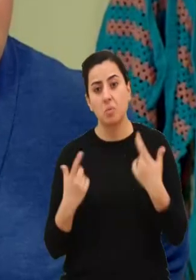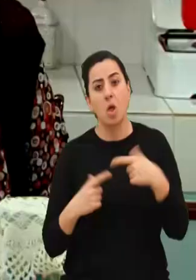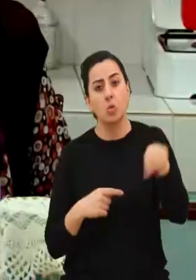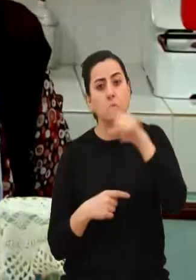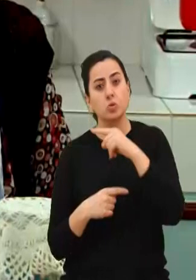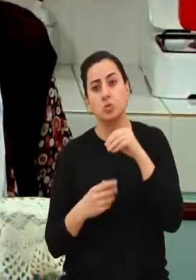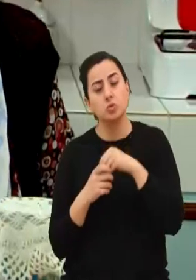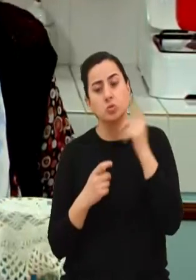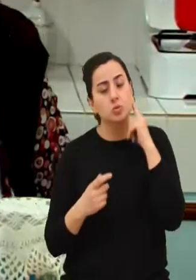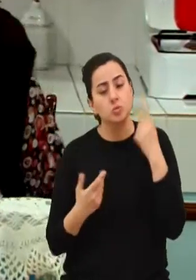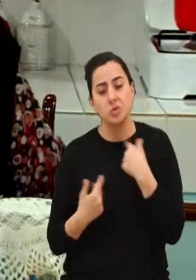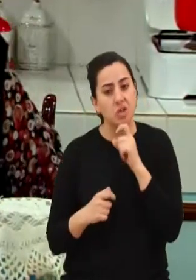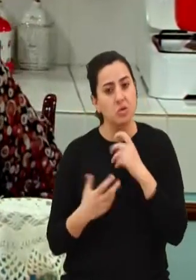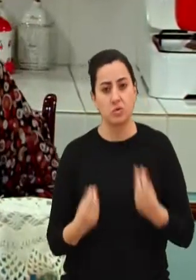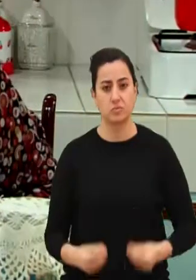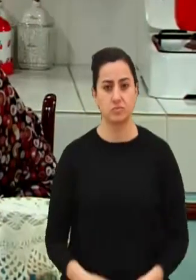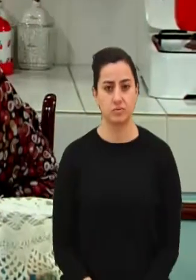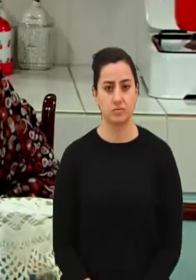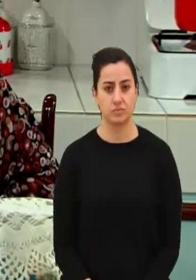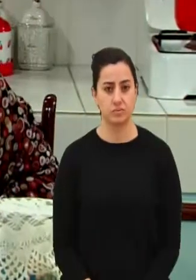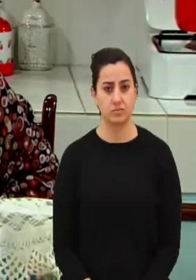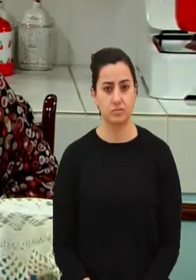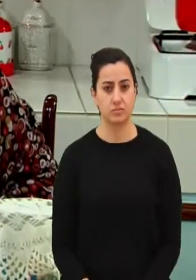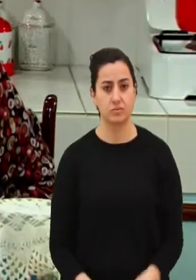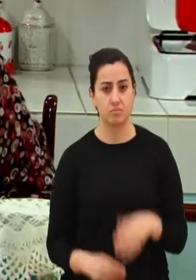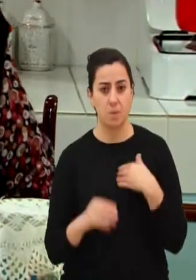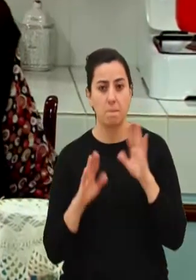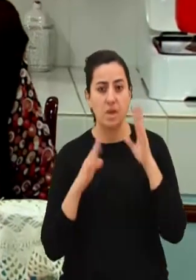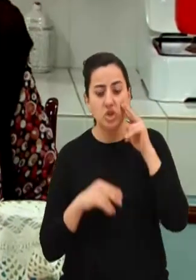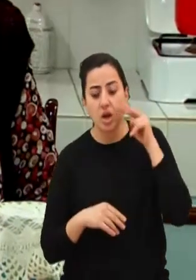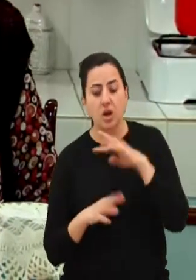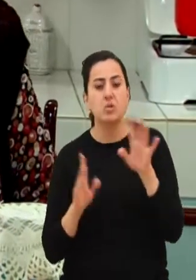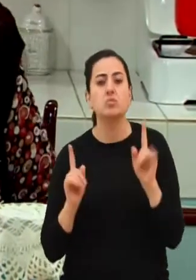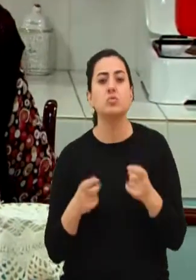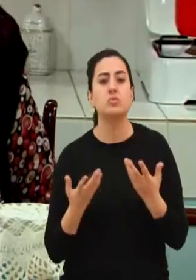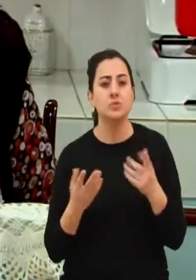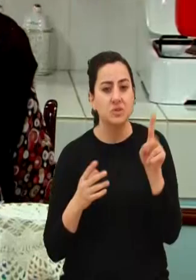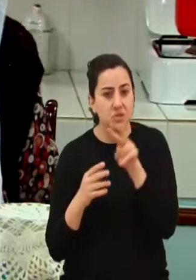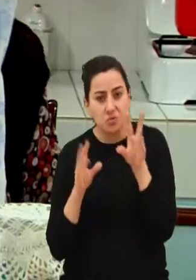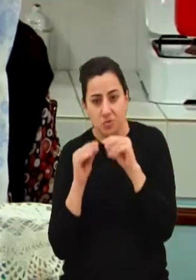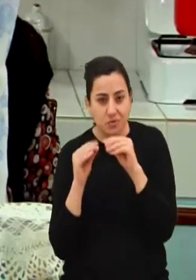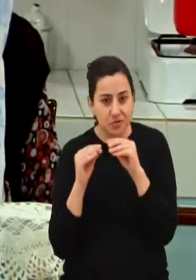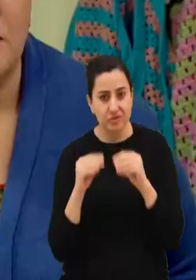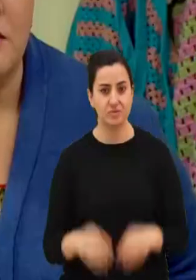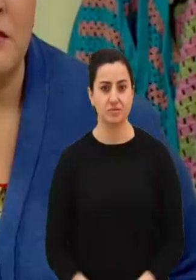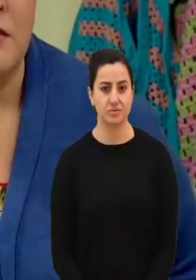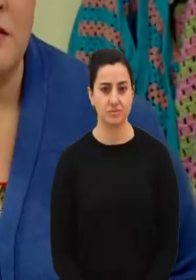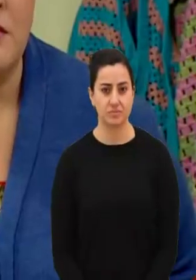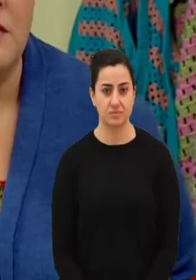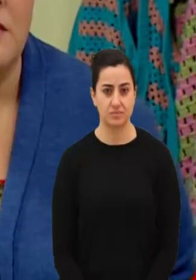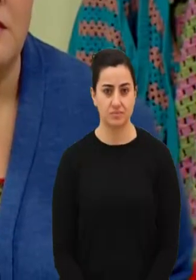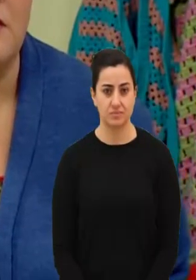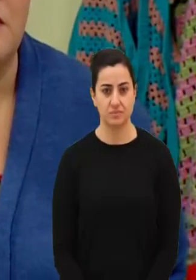mahallede biliyorum ne olur. Ben cüridim sizi pencerede. Süleyman'ın filan fıs fıs fıs.